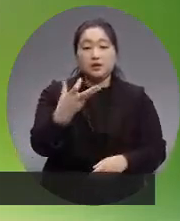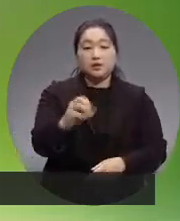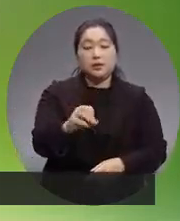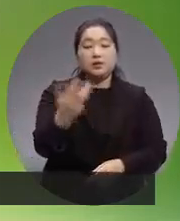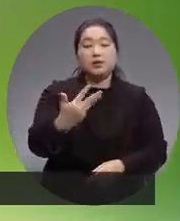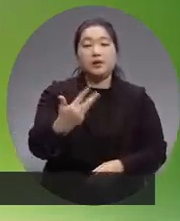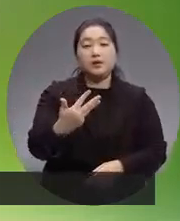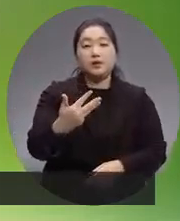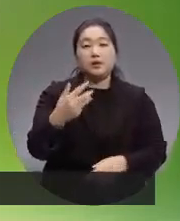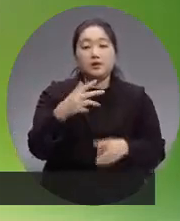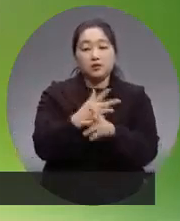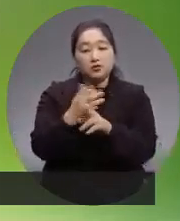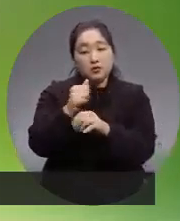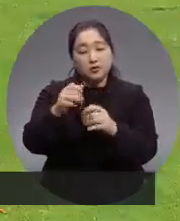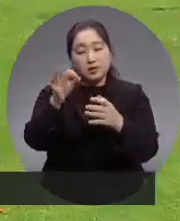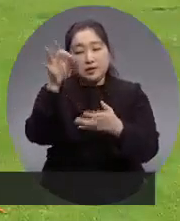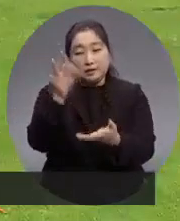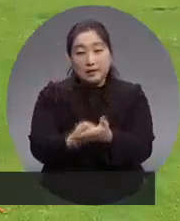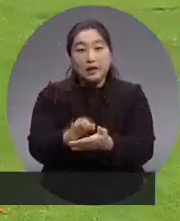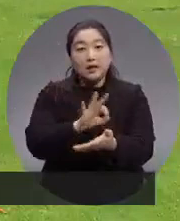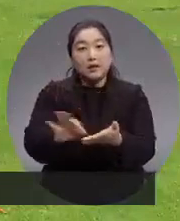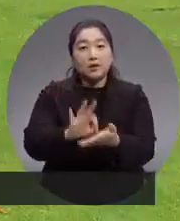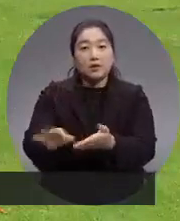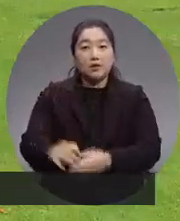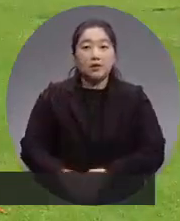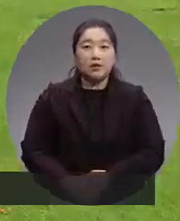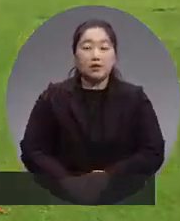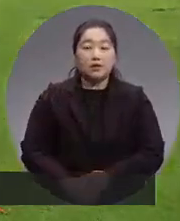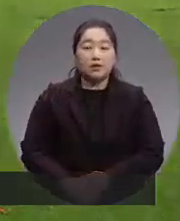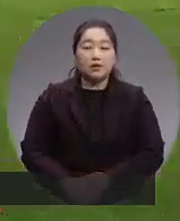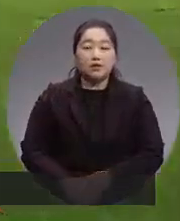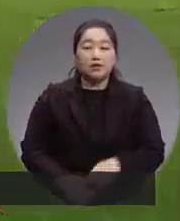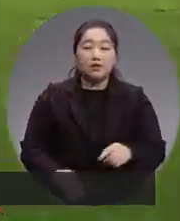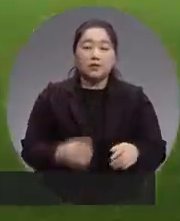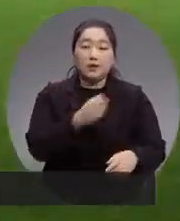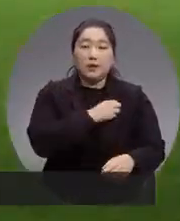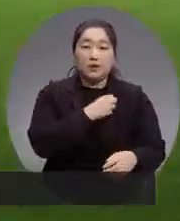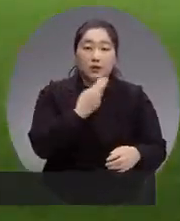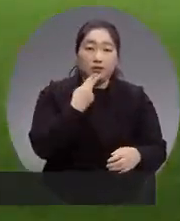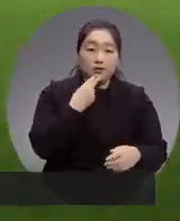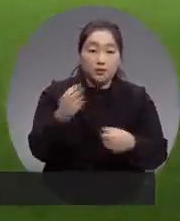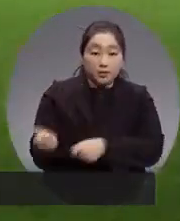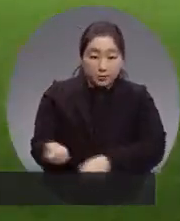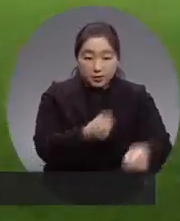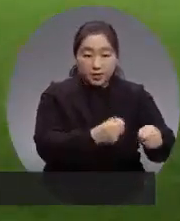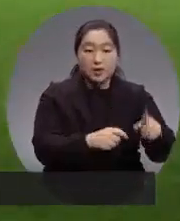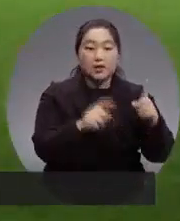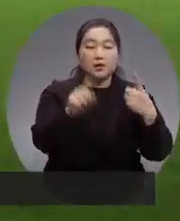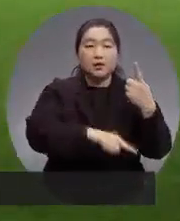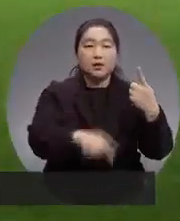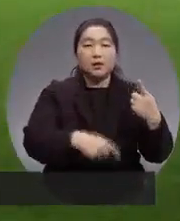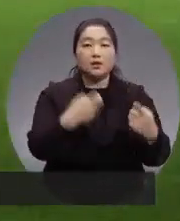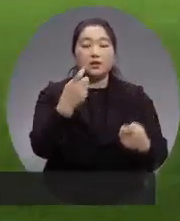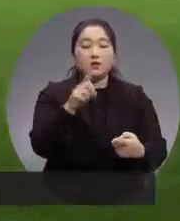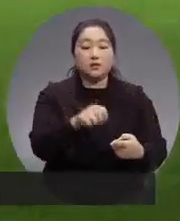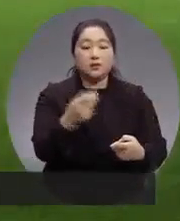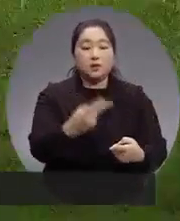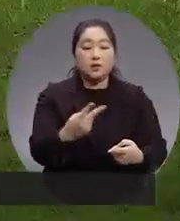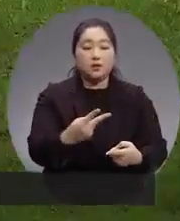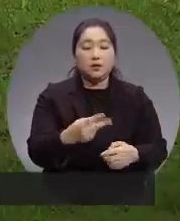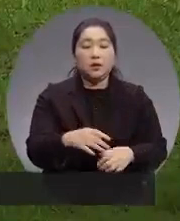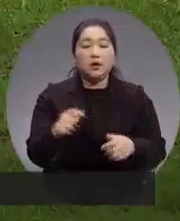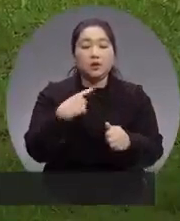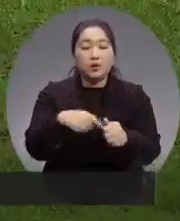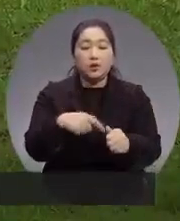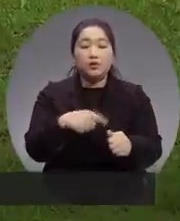24만 7천 원보다 낮게 정해야 합니다. 비회원제 골프장은 1인당 1만 2천 원의 개별 소비세와 교육세,